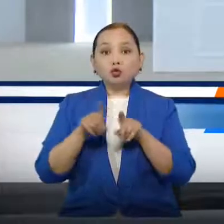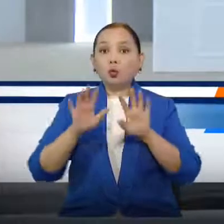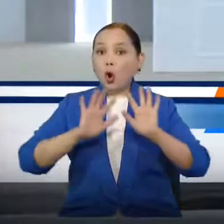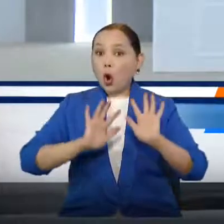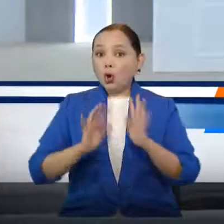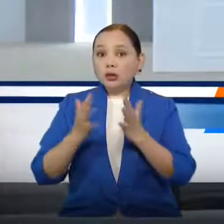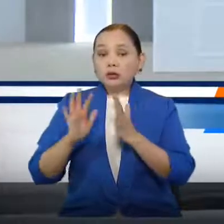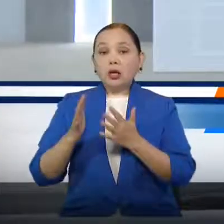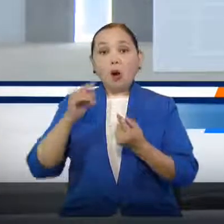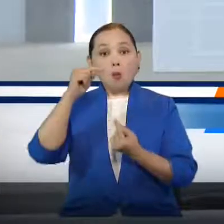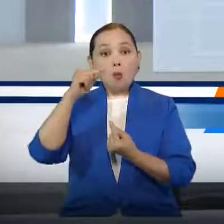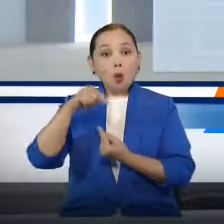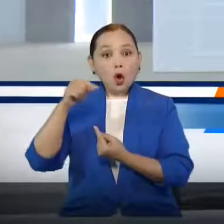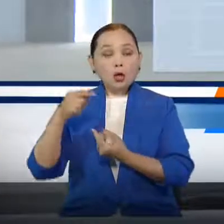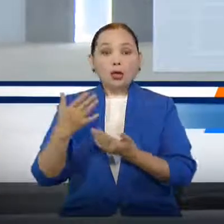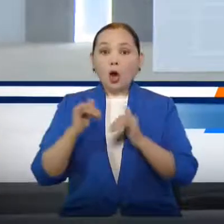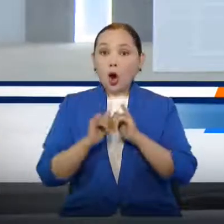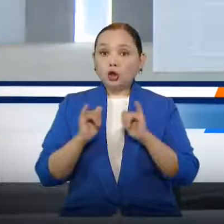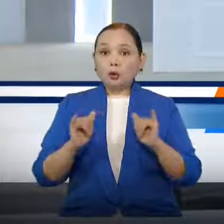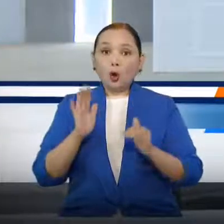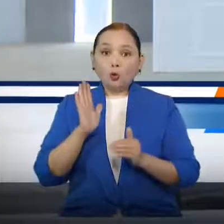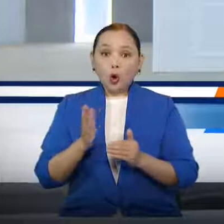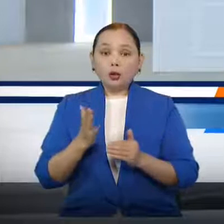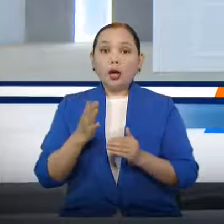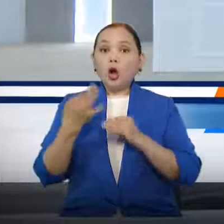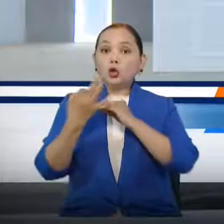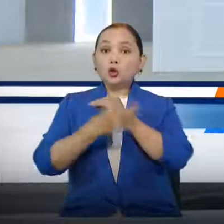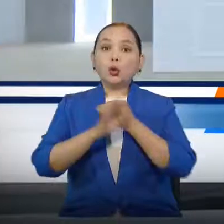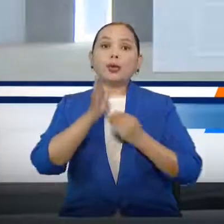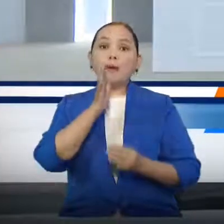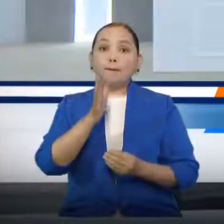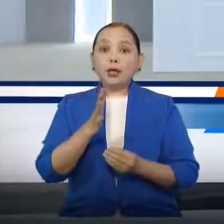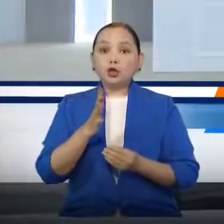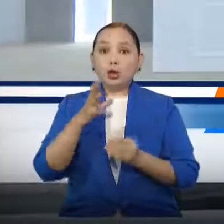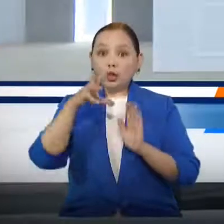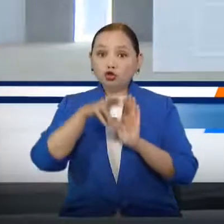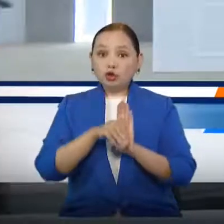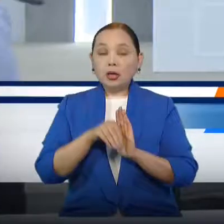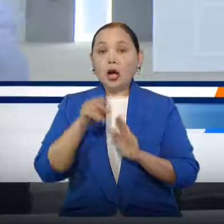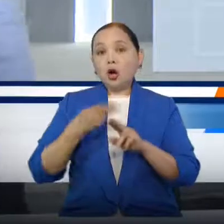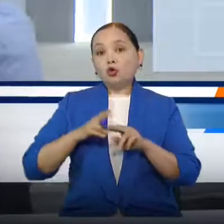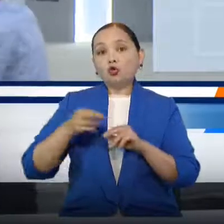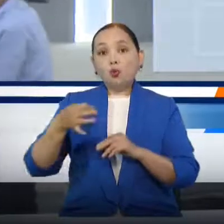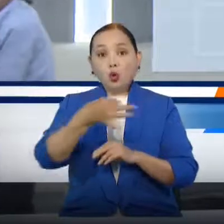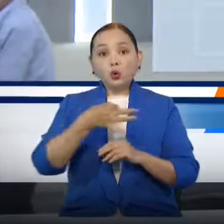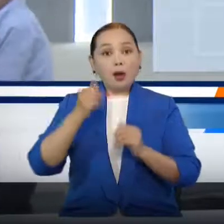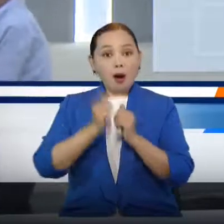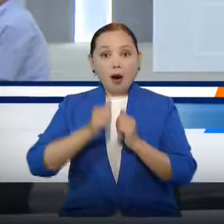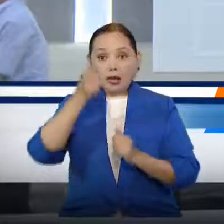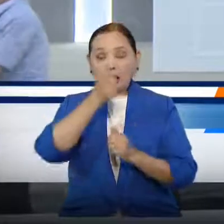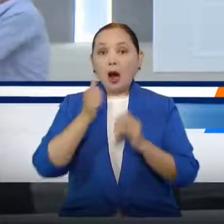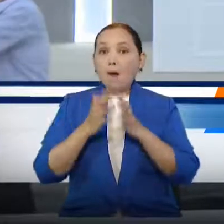hodisaga moyillik ortib bormoqda. So'nggi 5 yil ichida ushbu hududda deyarli har yili